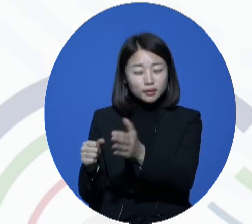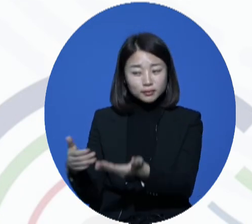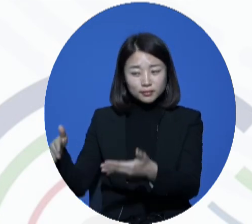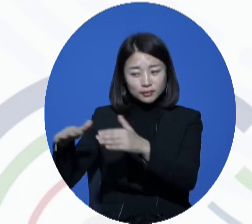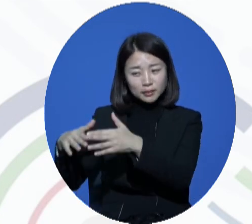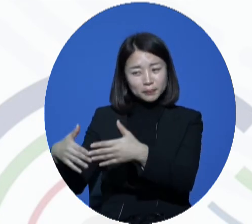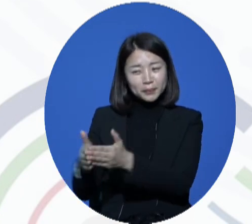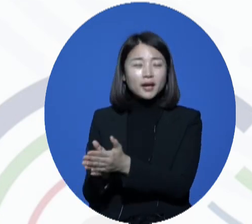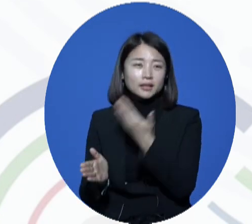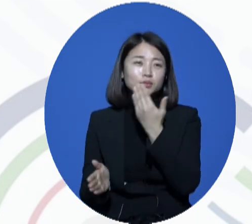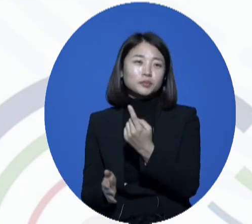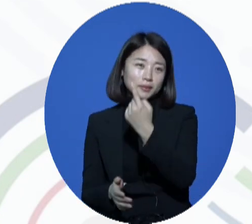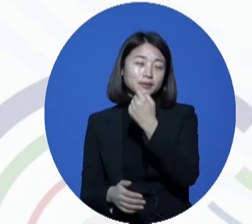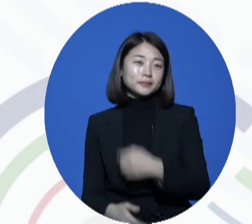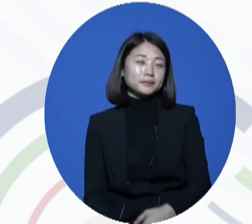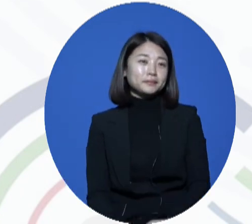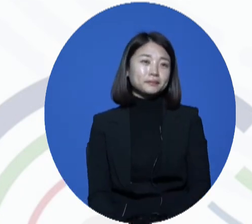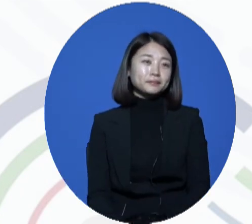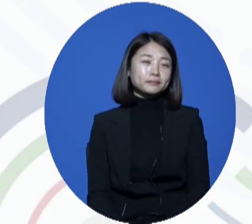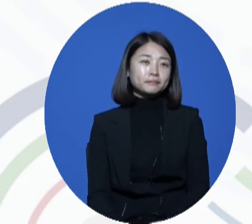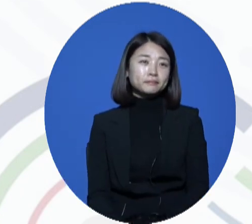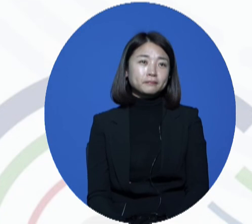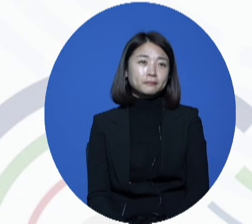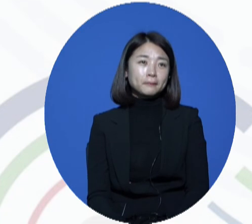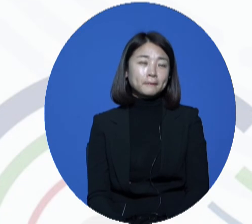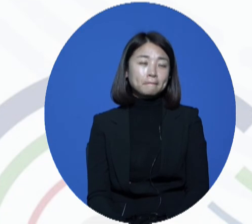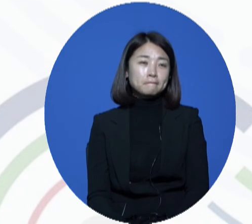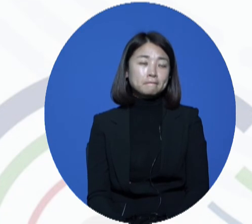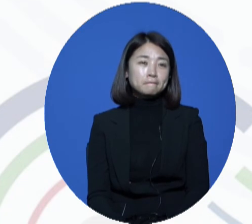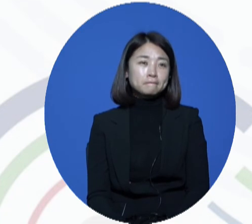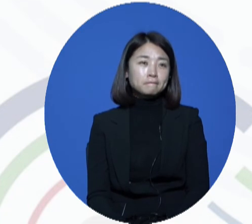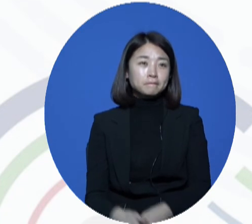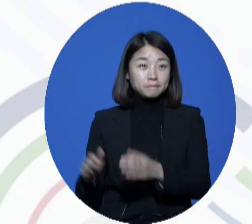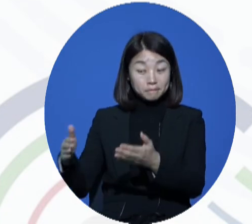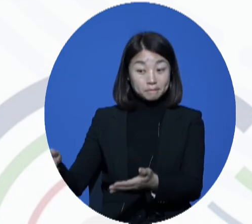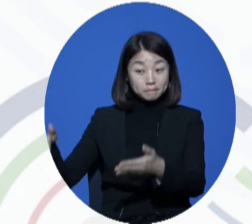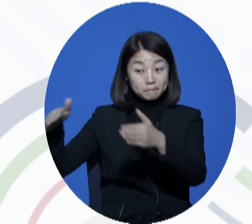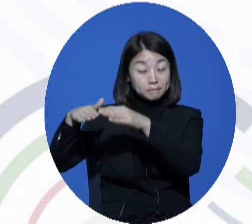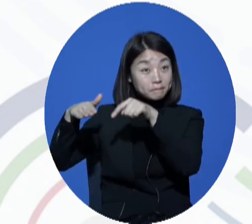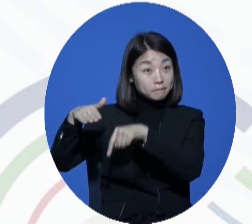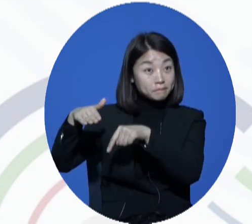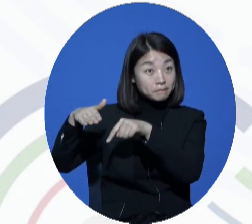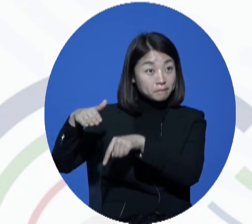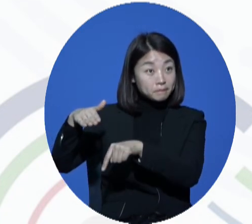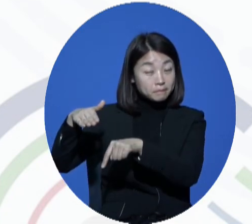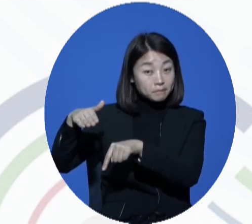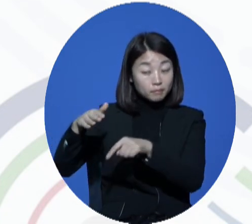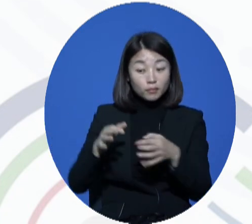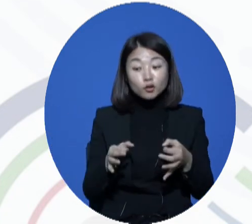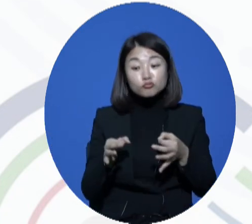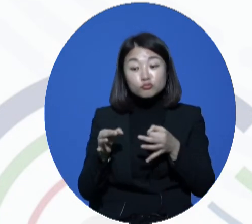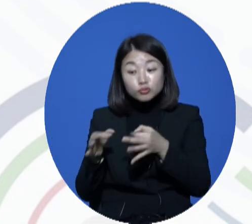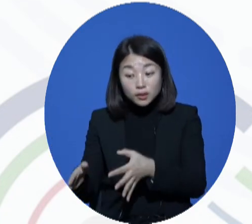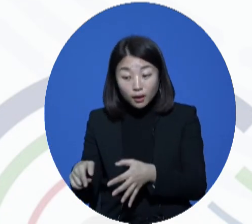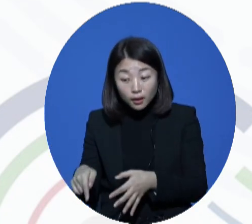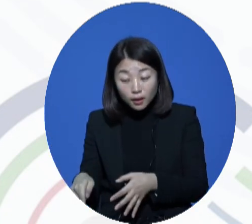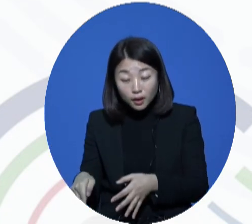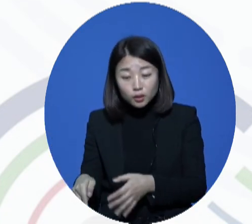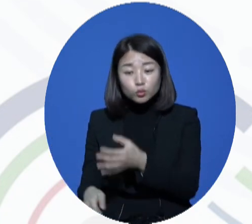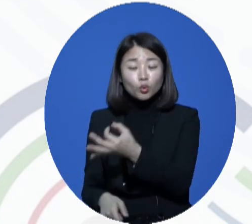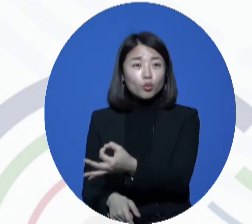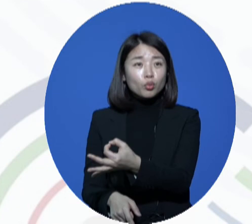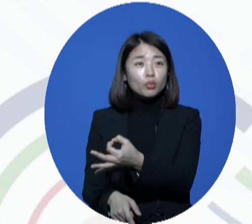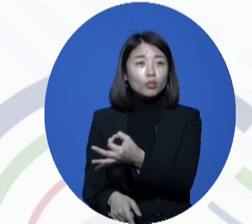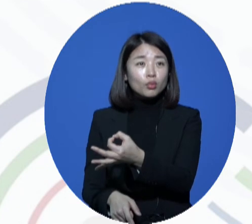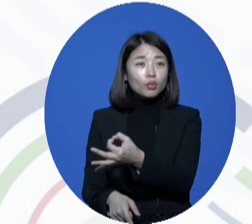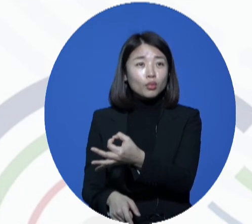있다고 생각합니다. 또 다른 측면으로서는 이 시설이라는 것은 시설에 투자하는 것, 그